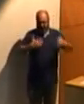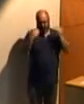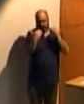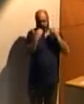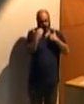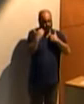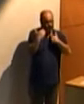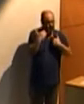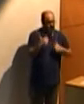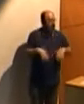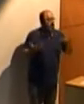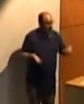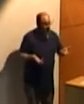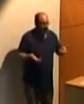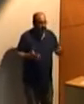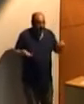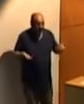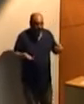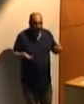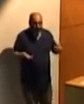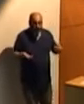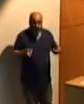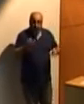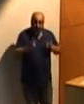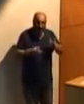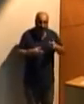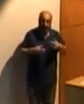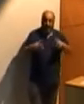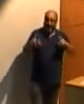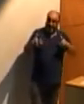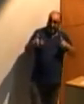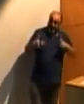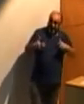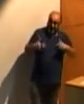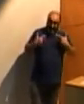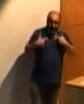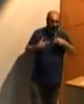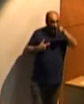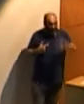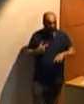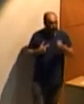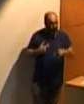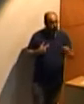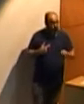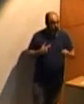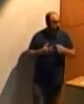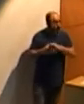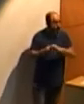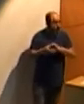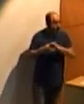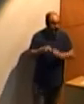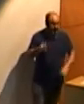et alors est ce que finalement il n'y aurait-il pas de vivant que la relation ça me